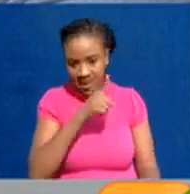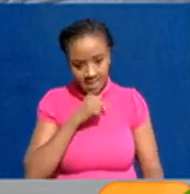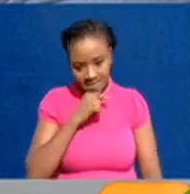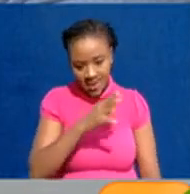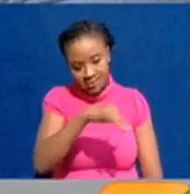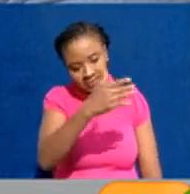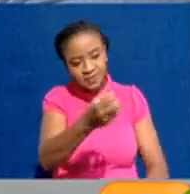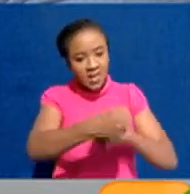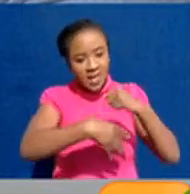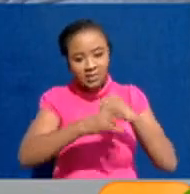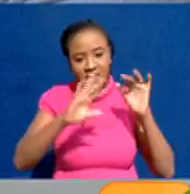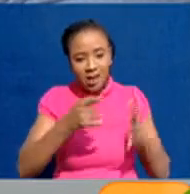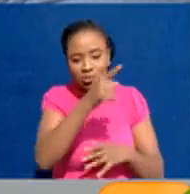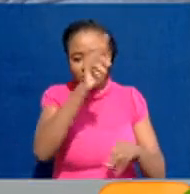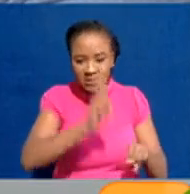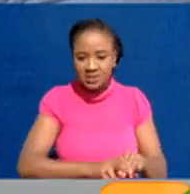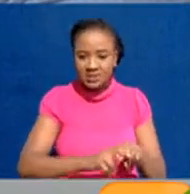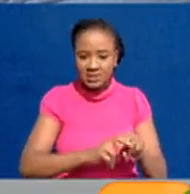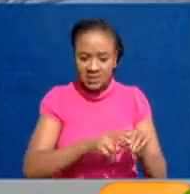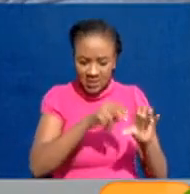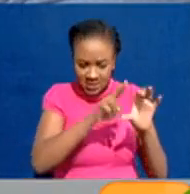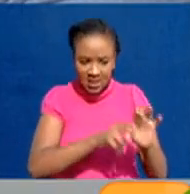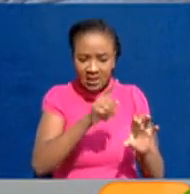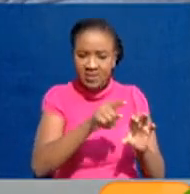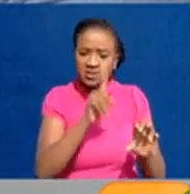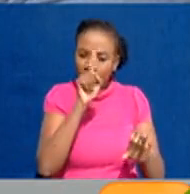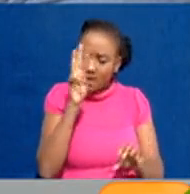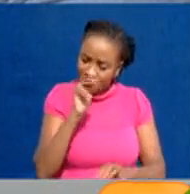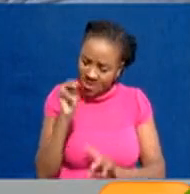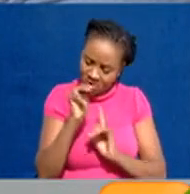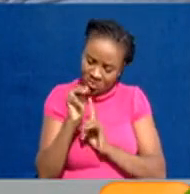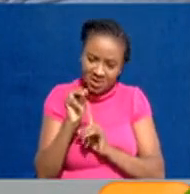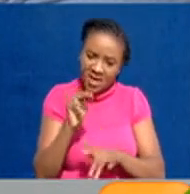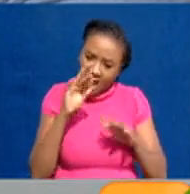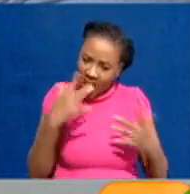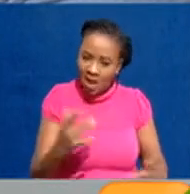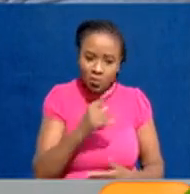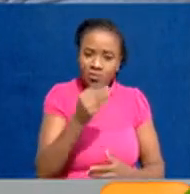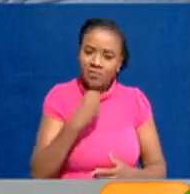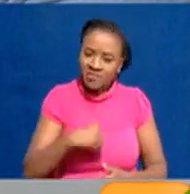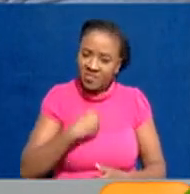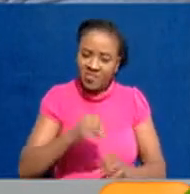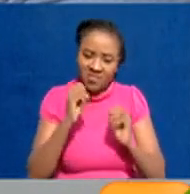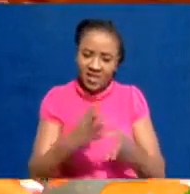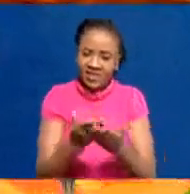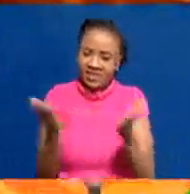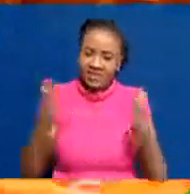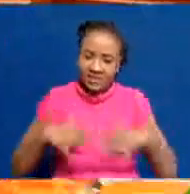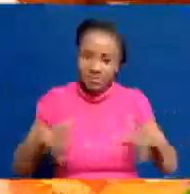ni vipi anakalia kiti cha thamani hiyo bila kujali mali ya umma. Steven Leto anaarifu.